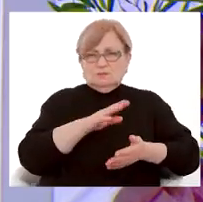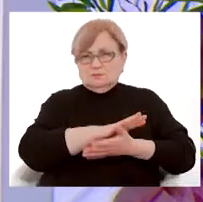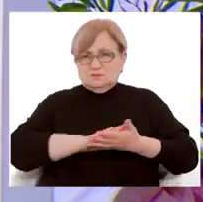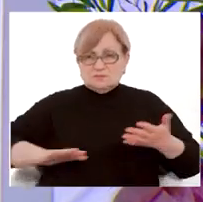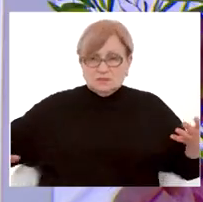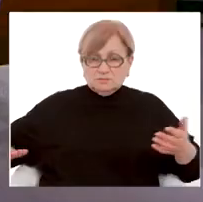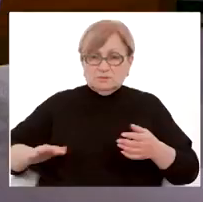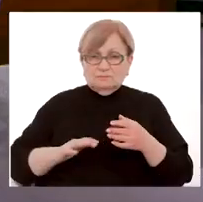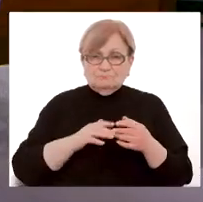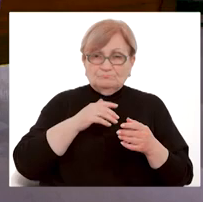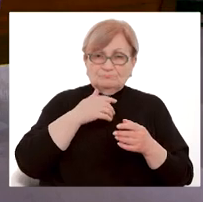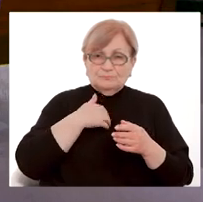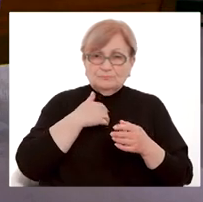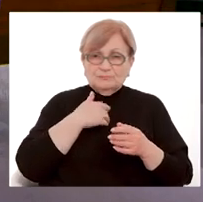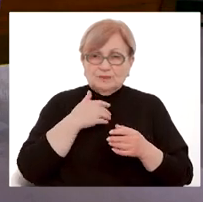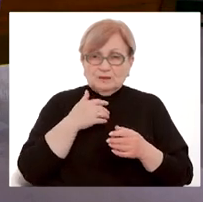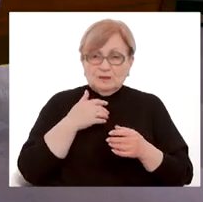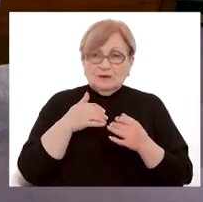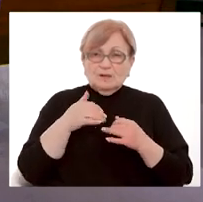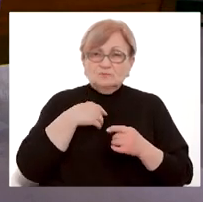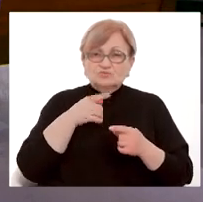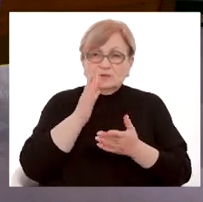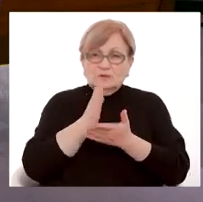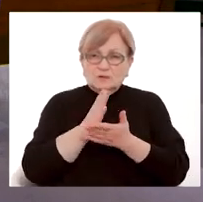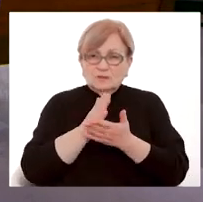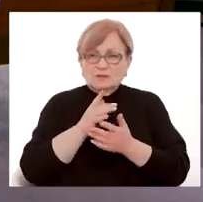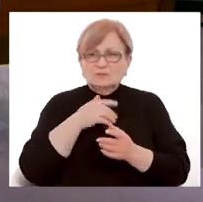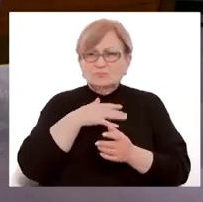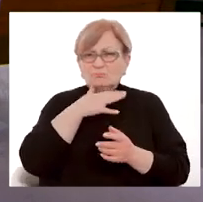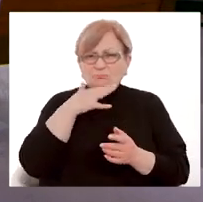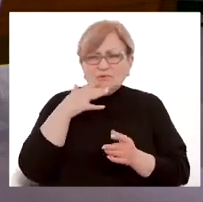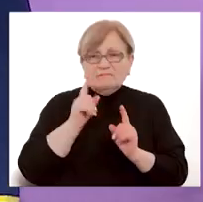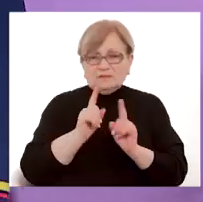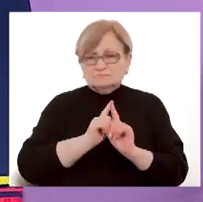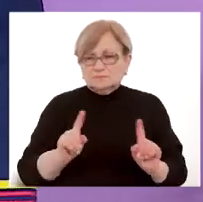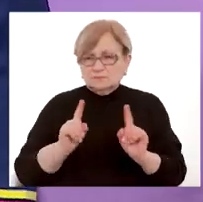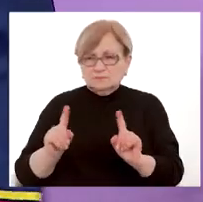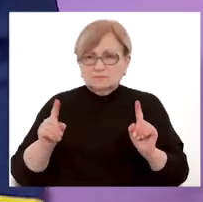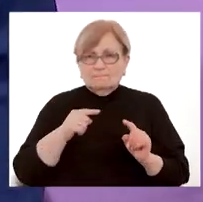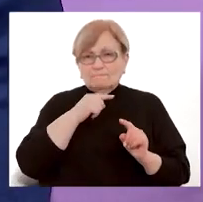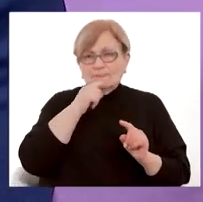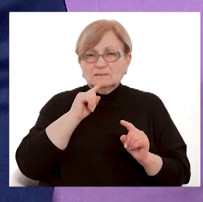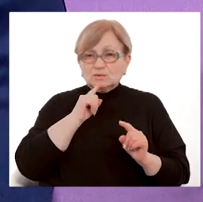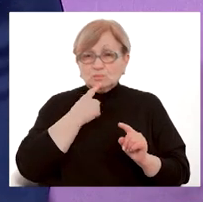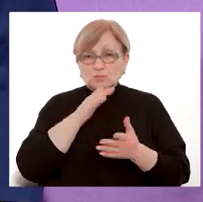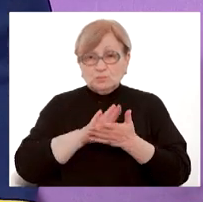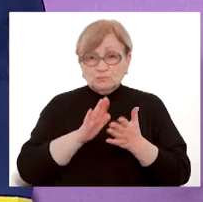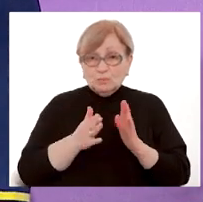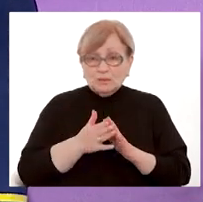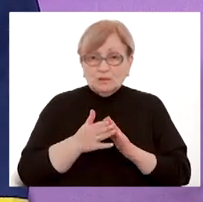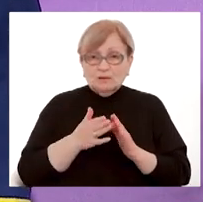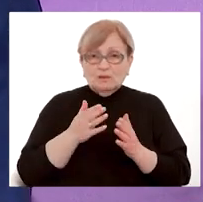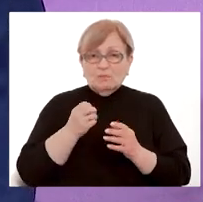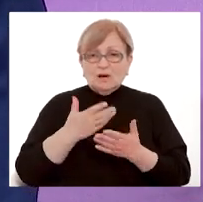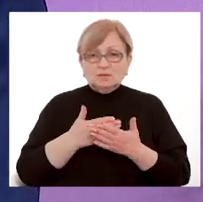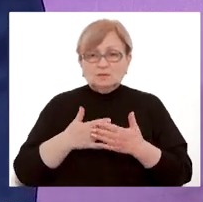პრინციპში შეგვიძლია ვთქვათ, რომ აი პრევენციას უკეთებს ძალიან ბევრ აი ესეთ რთულ მდგომარეობებს, ხომ? თუნდაც აი ვთქვათ,